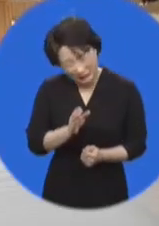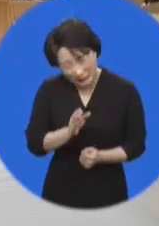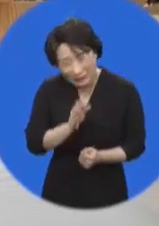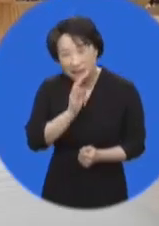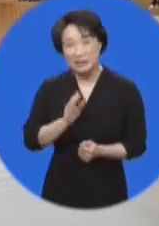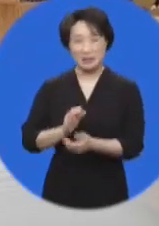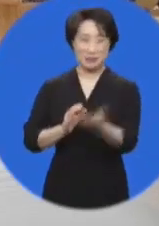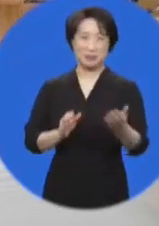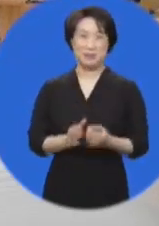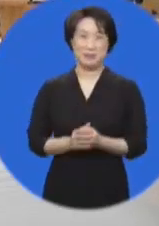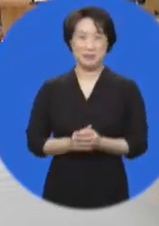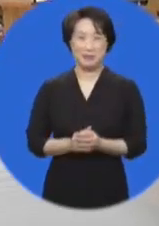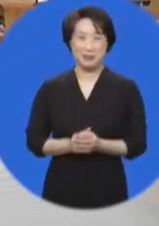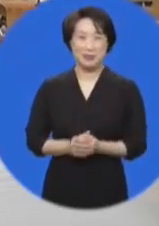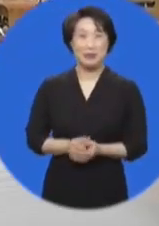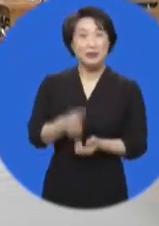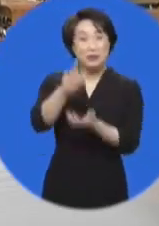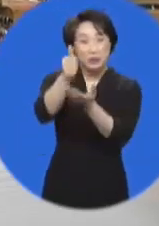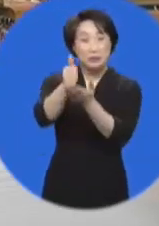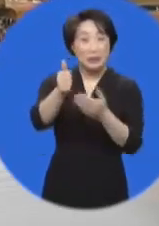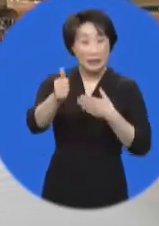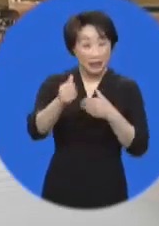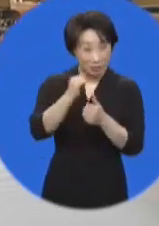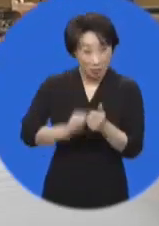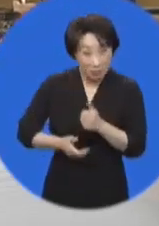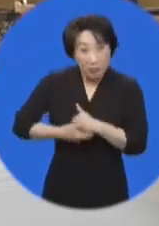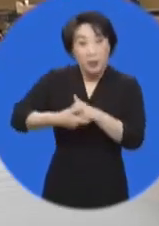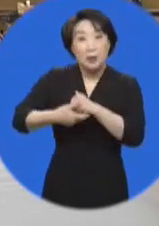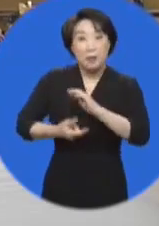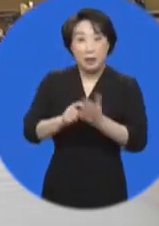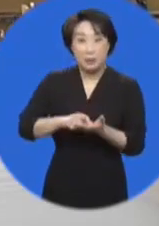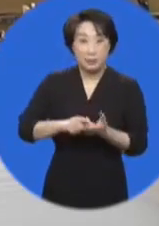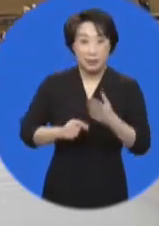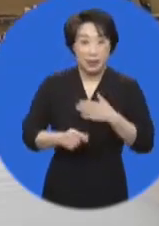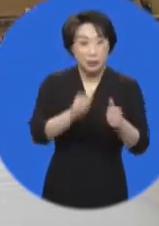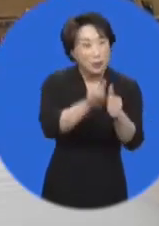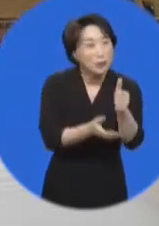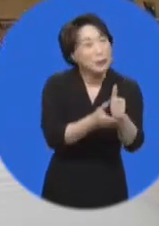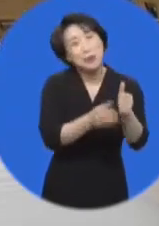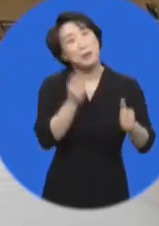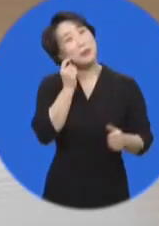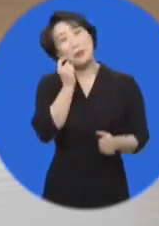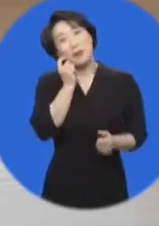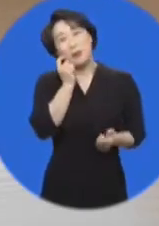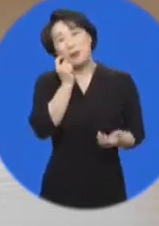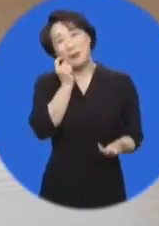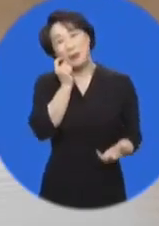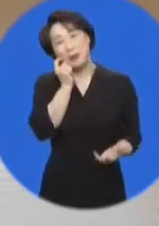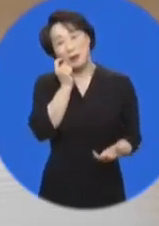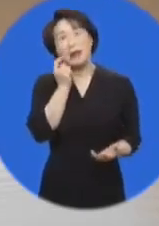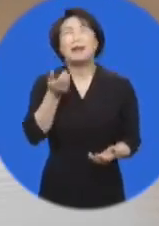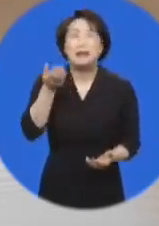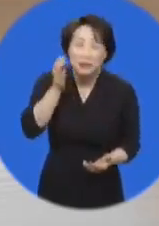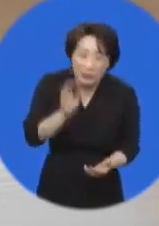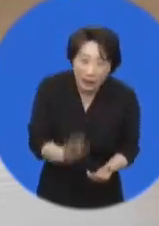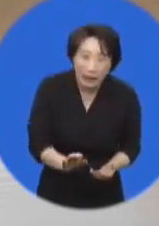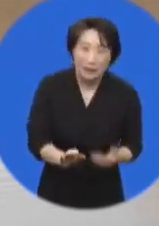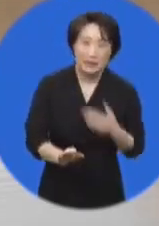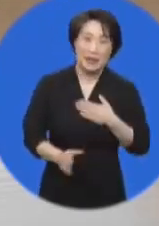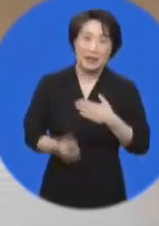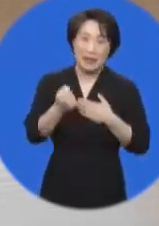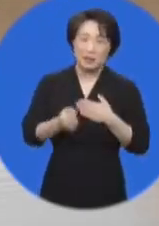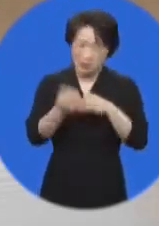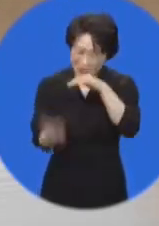정말로 우리 주님이 날 섬긴 만큼 나는 섬길 수 없어. 그러나 내가